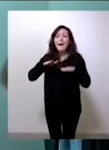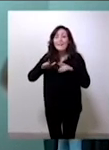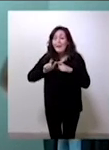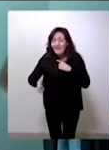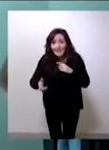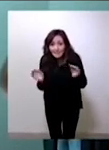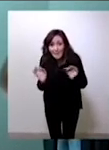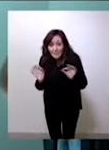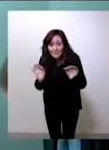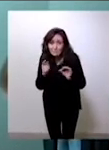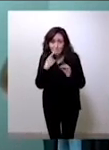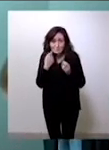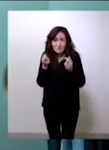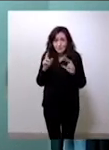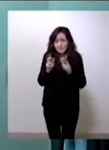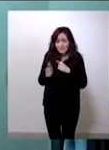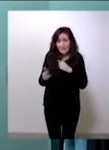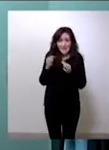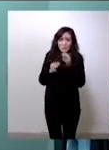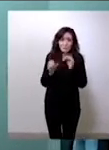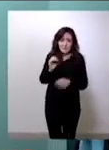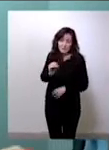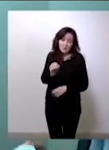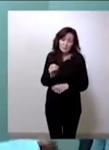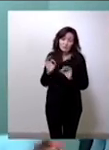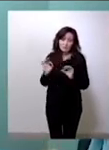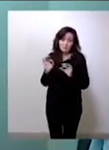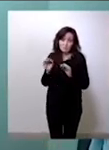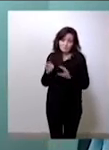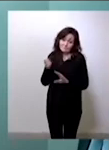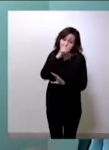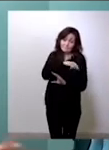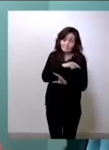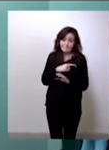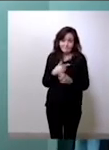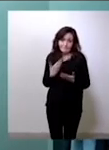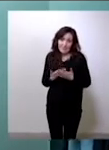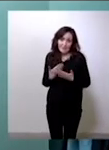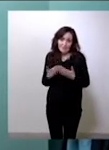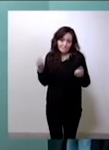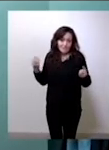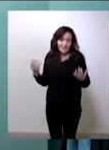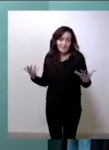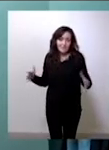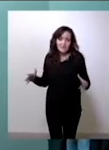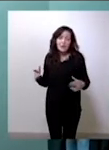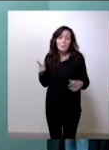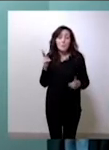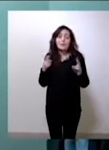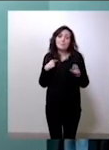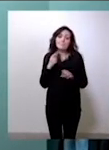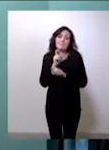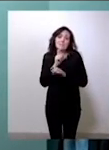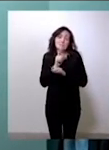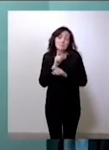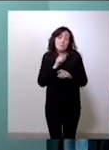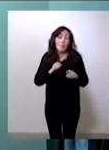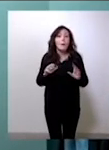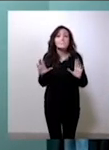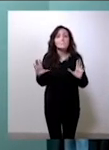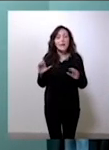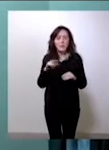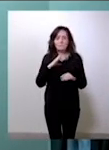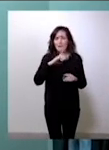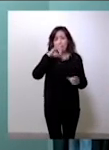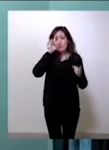être quasiment sûr qu'il se passera rien. Et c'est ce qui s'est plus ou moins passé. Alors, je vais peut-être être un peu dur dans ce constat. Il y a des sujets sur lesquels